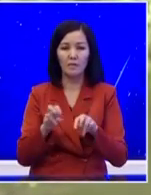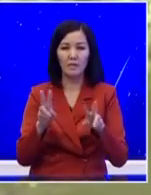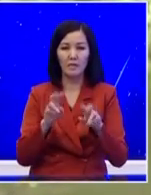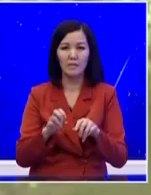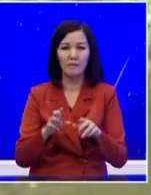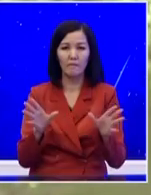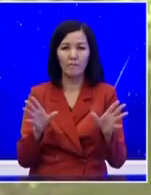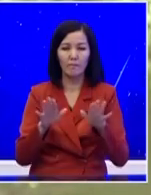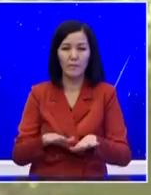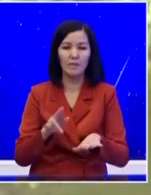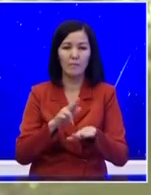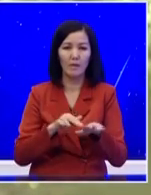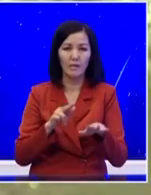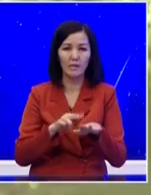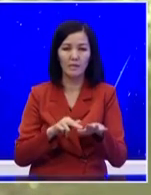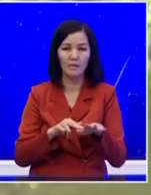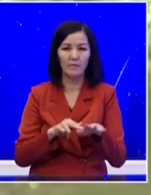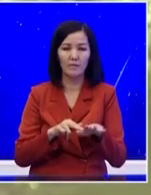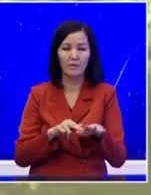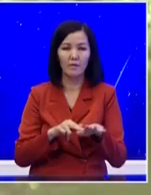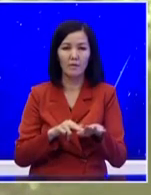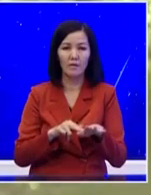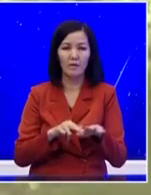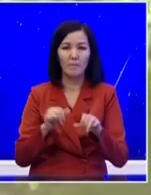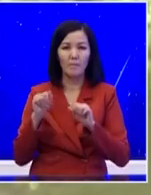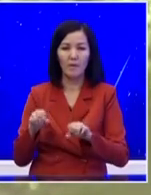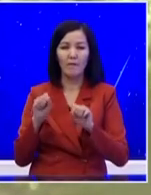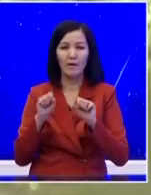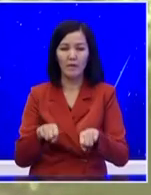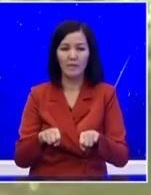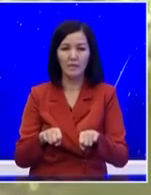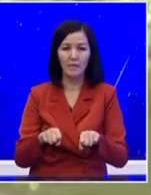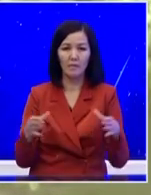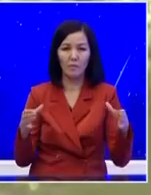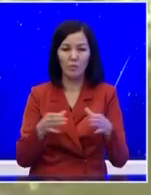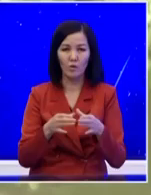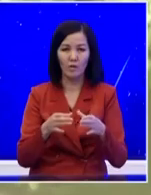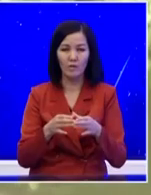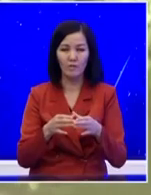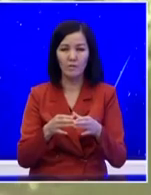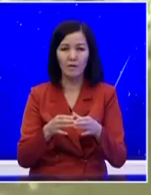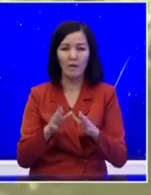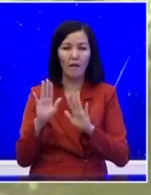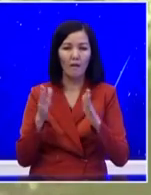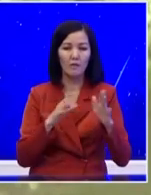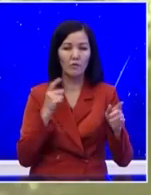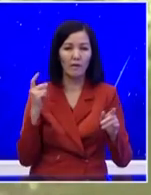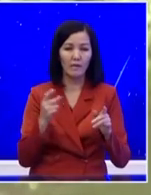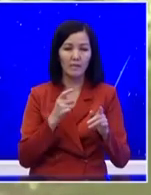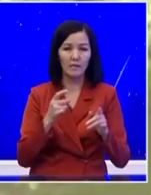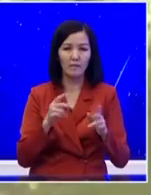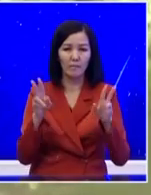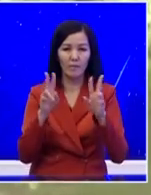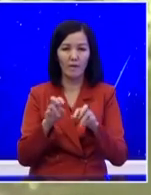местной полицейской службой, а именно с инспектором, природоохранным инспектором, а также сотрудниками лесного хозяйства. В ходе